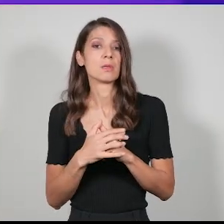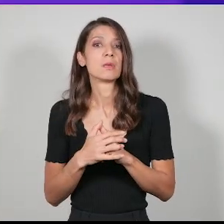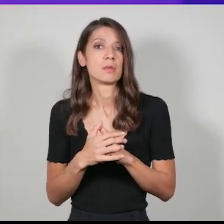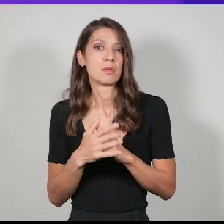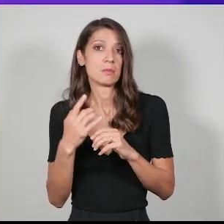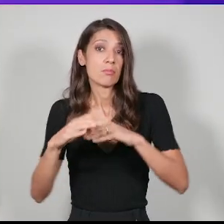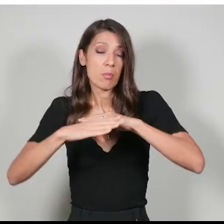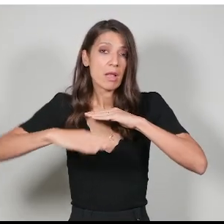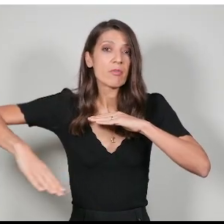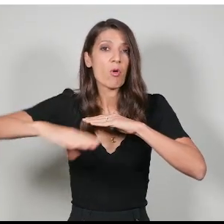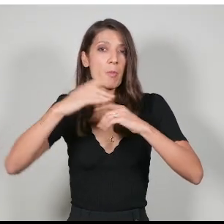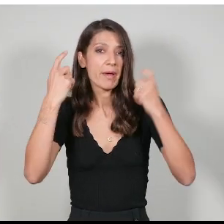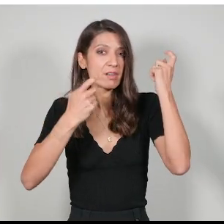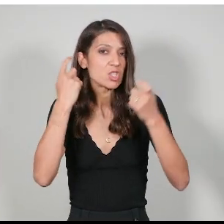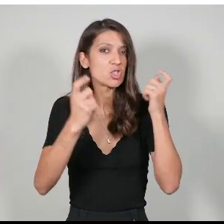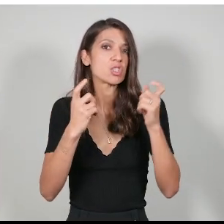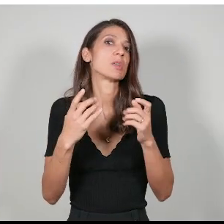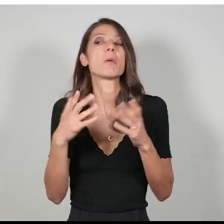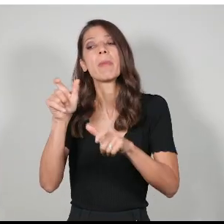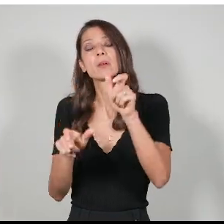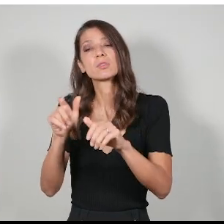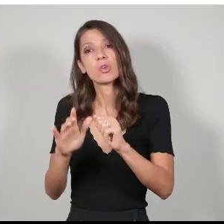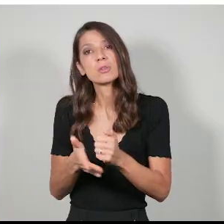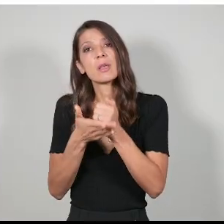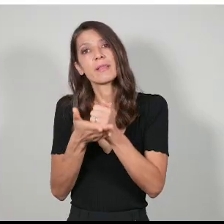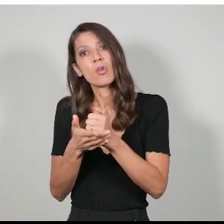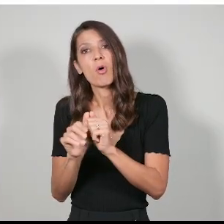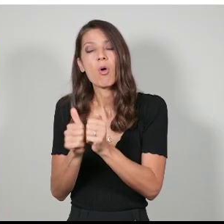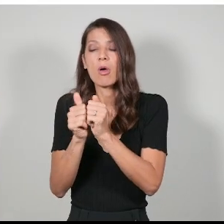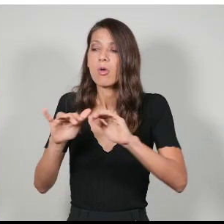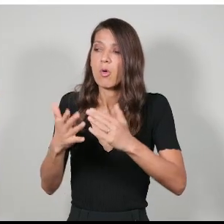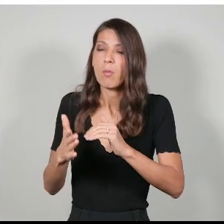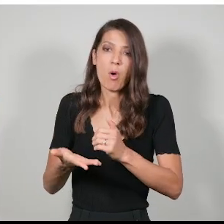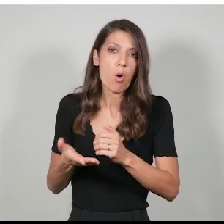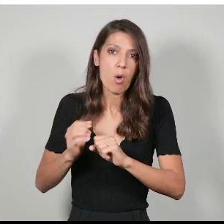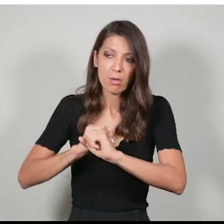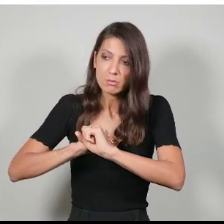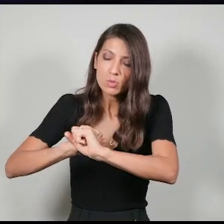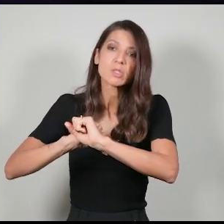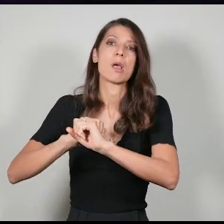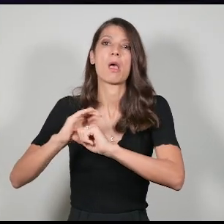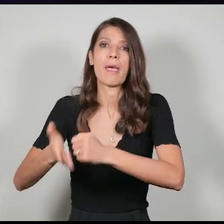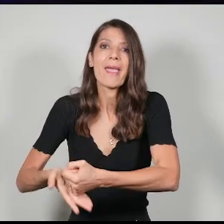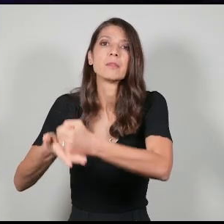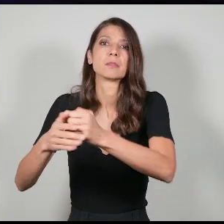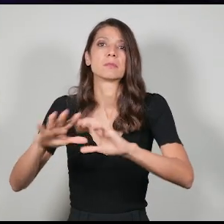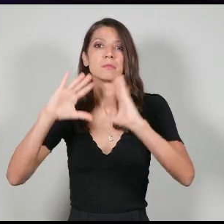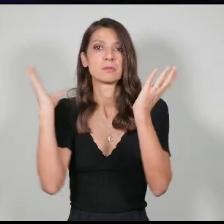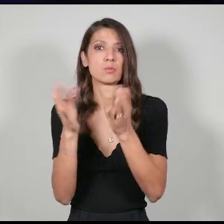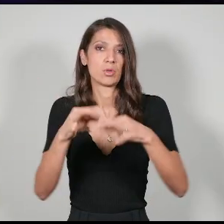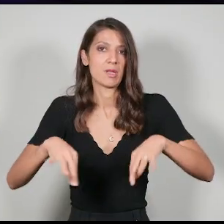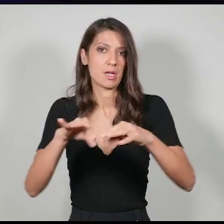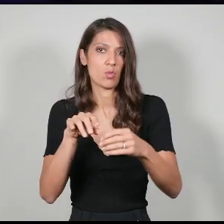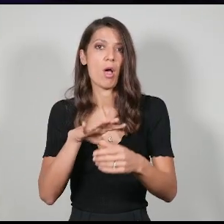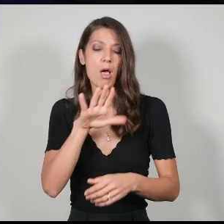la fois l'appui et le soutien aux aidants sur le territoire. On verra comment. Et Jean-François Clien, bonjour. Vous êtes président,